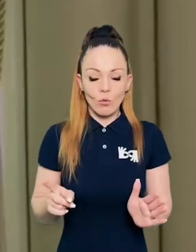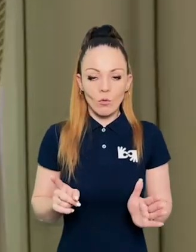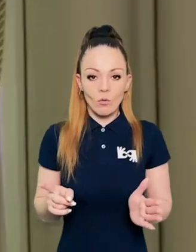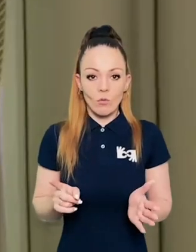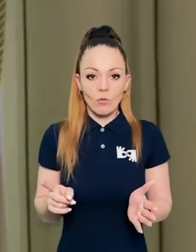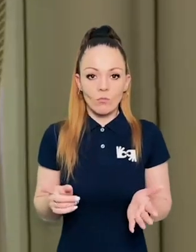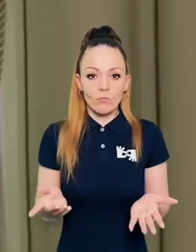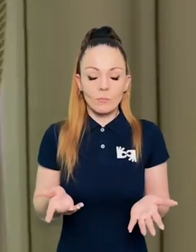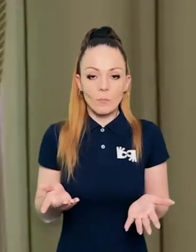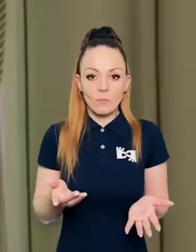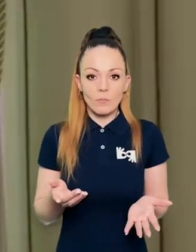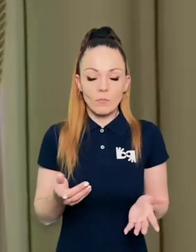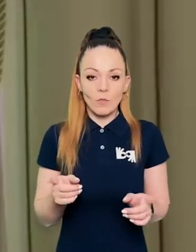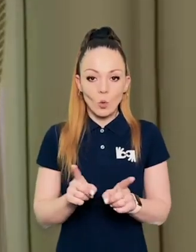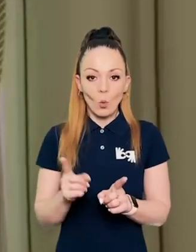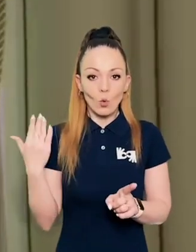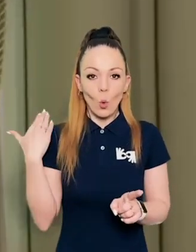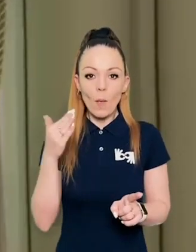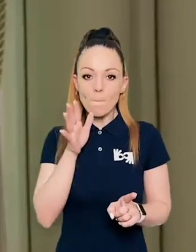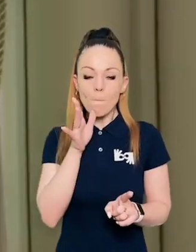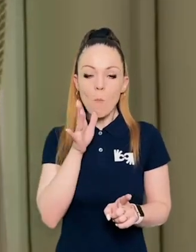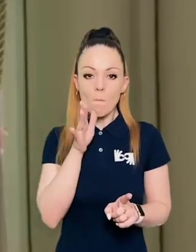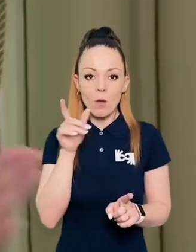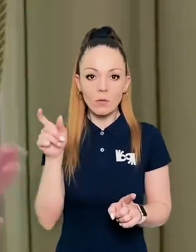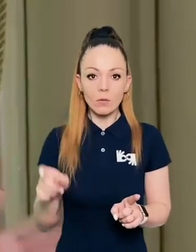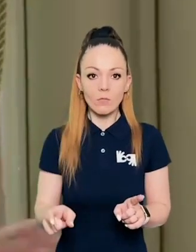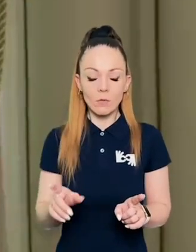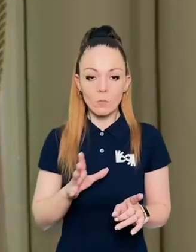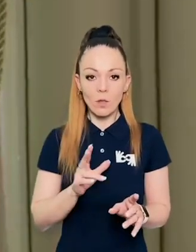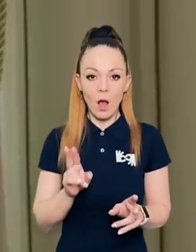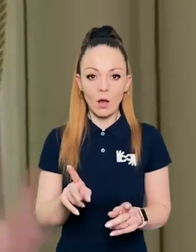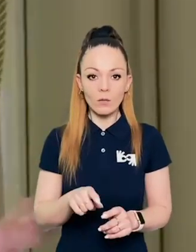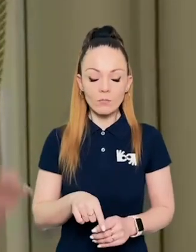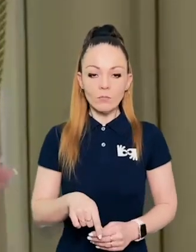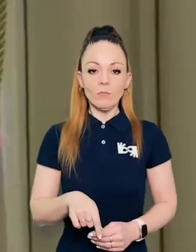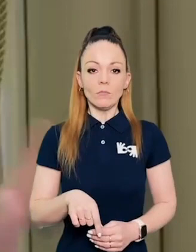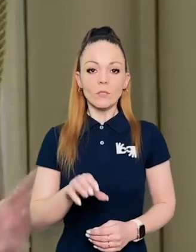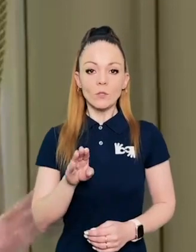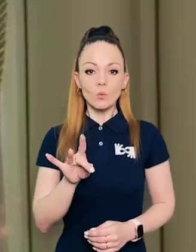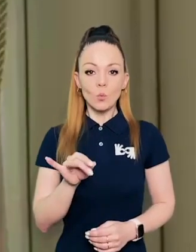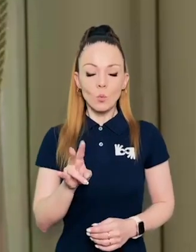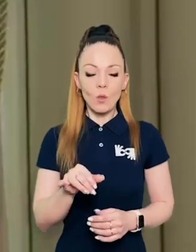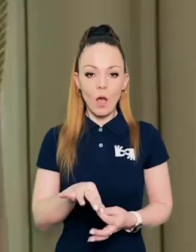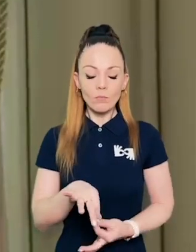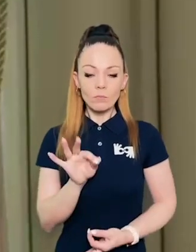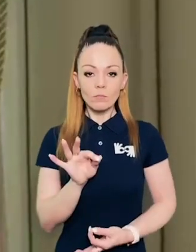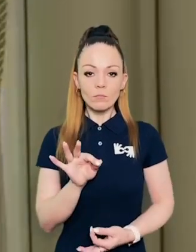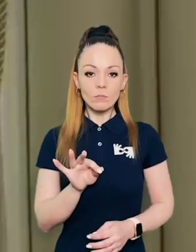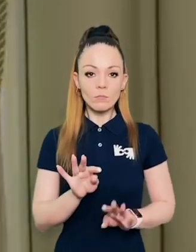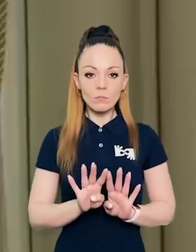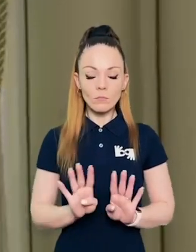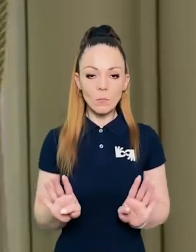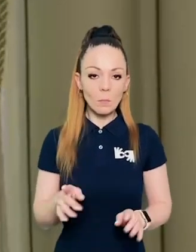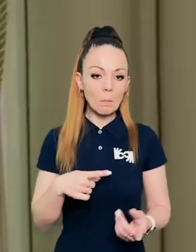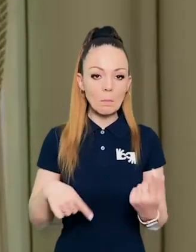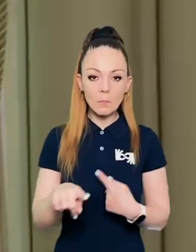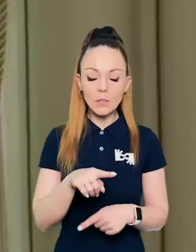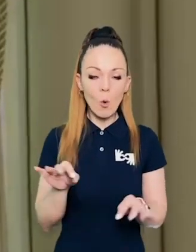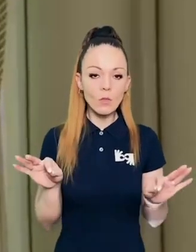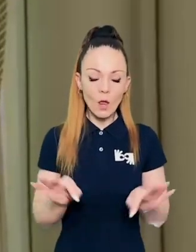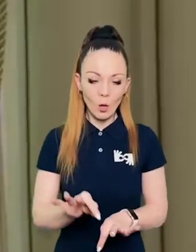я розумію, що як наскільки в той момент він був як натягнута струна, ми